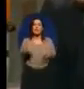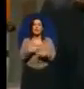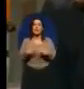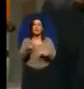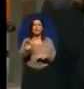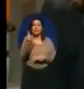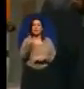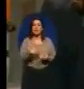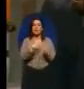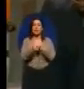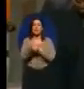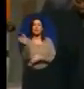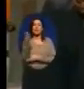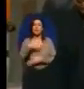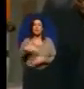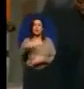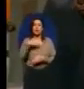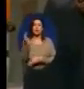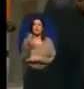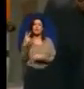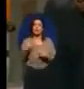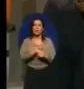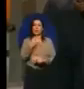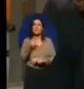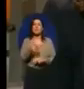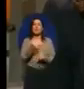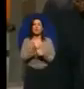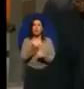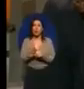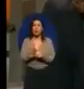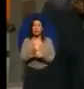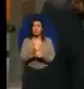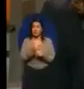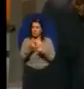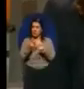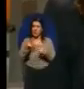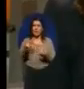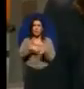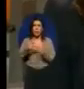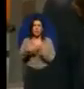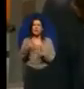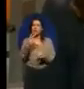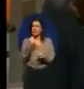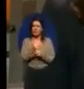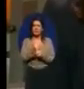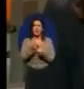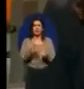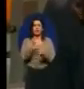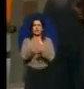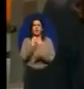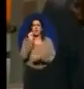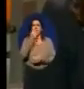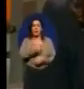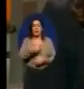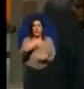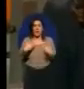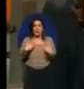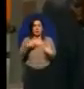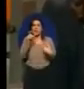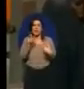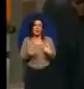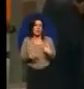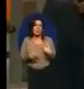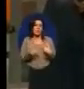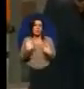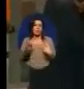לאזרח, והופך את המדינה שלנו בחזרה למדינה נורמלית. זו תוכנית מעשית שאפשר ליישם אותה מחר. אני בהשקפותיי אשת שלום, אני שוחרת